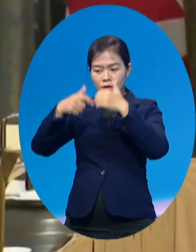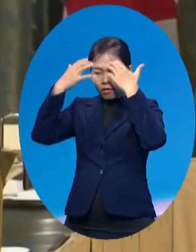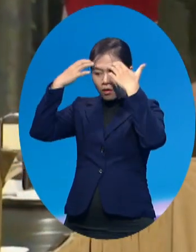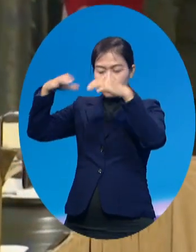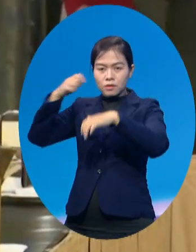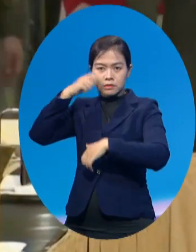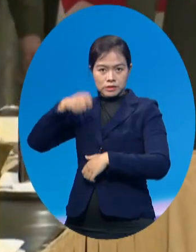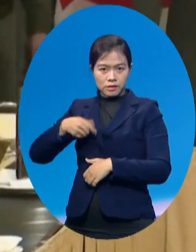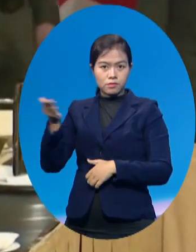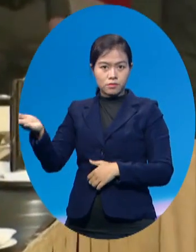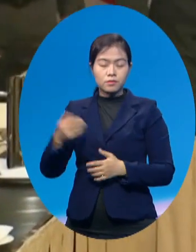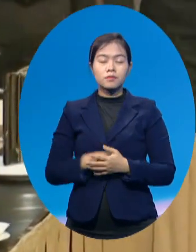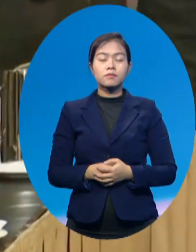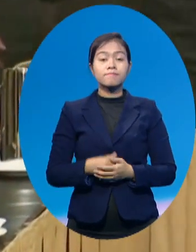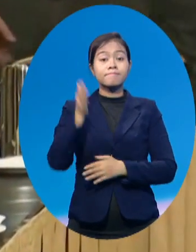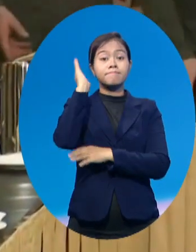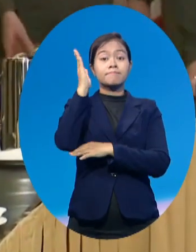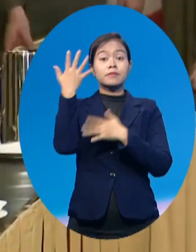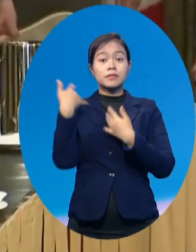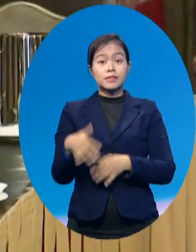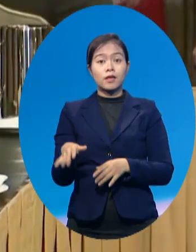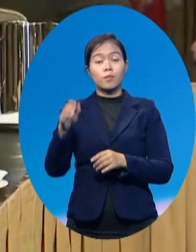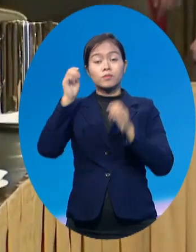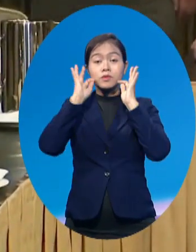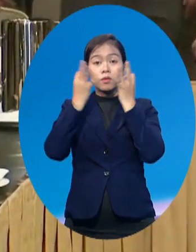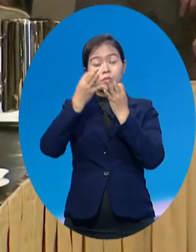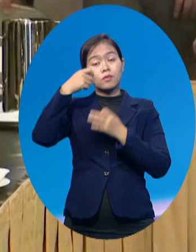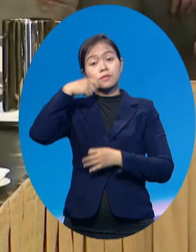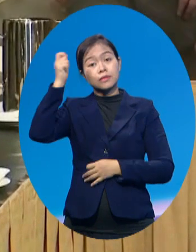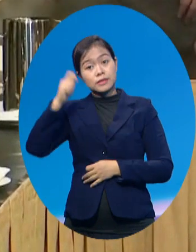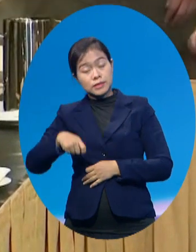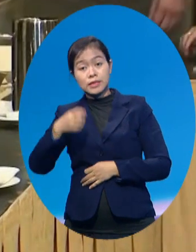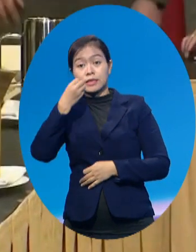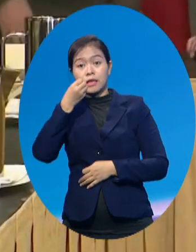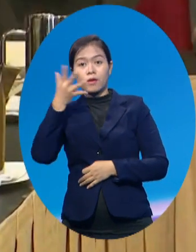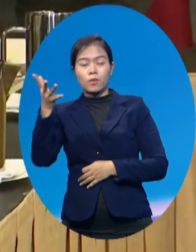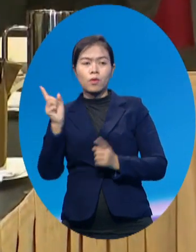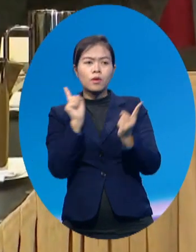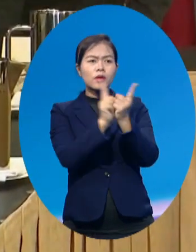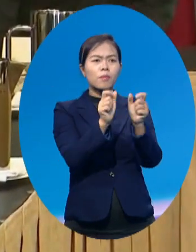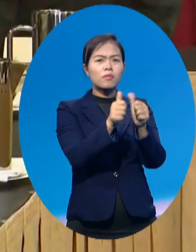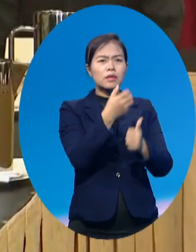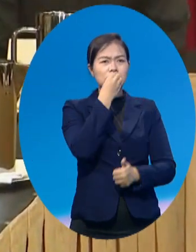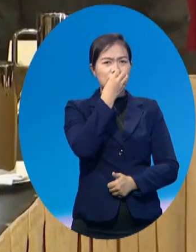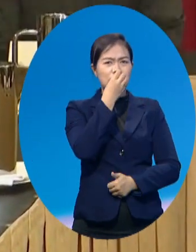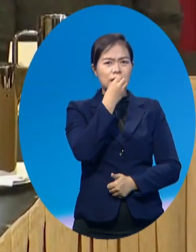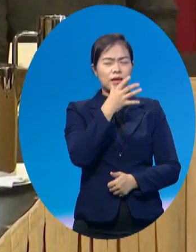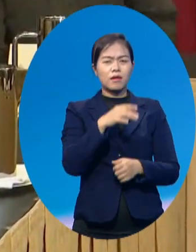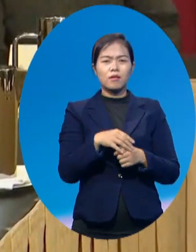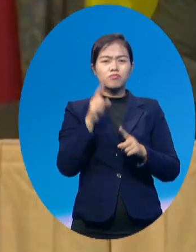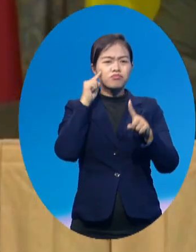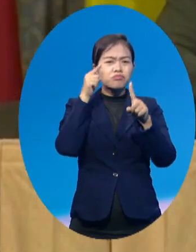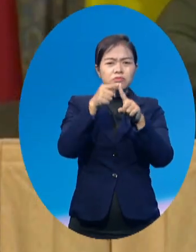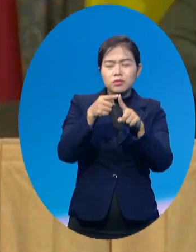hội Canada, ông Zelensky và ông Trudeau đã gặp các đại diện doanh nghiệp Canada ở Toronto kêu gọi đầu tư vào việc tái thiết